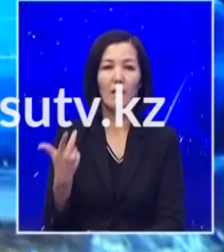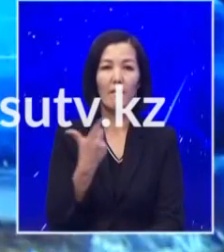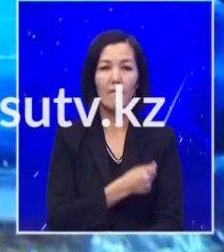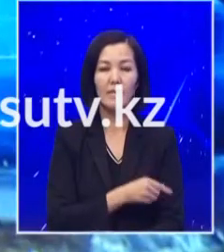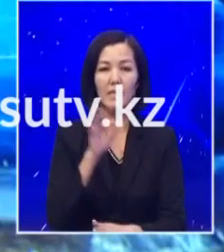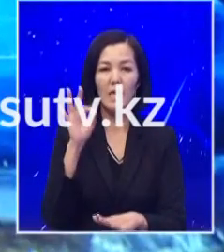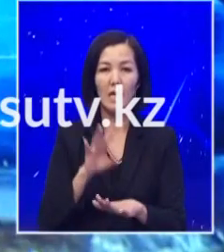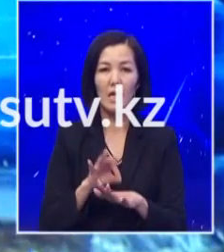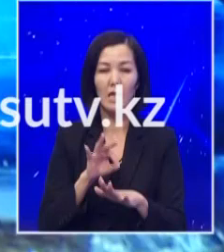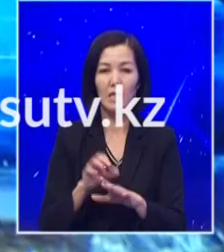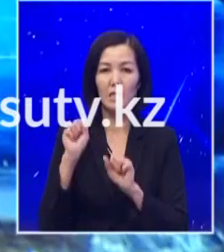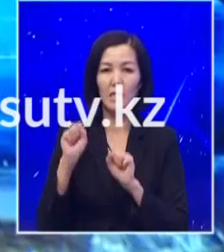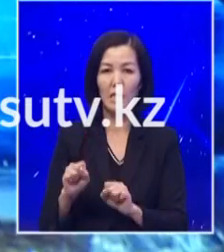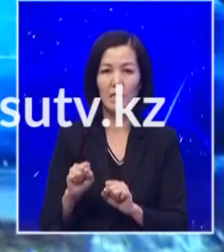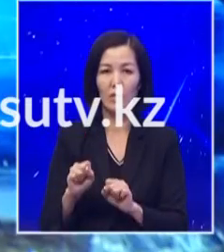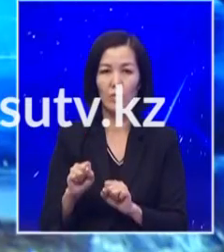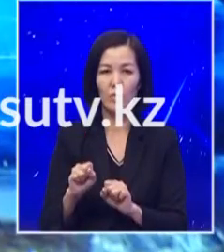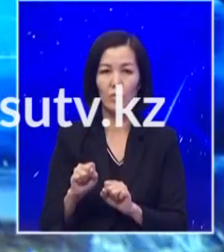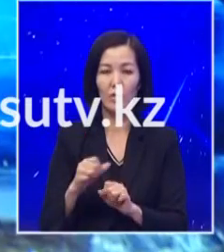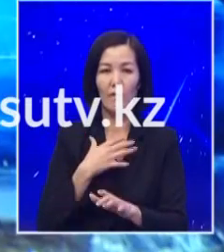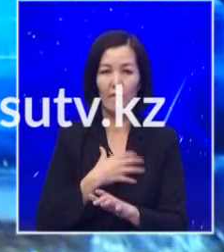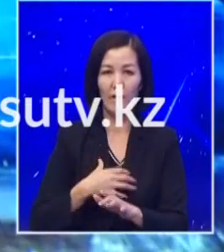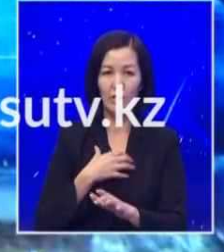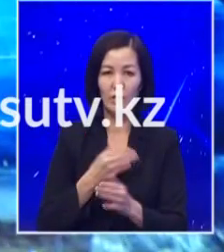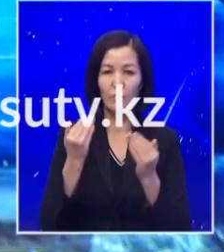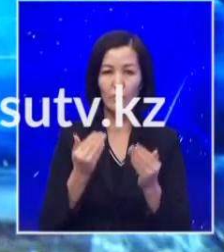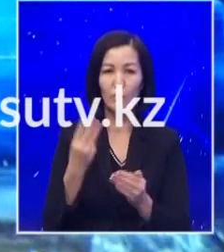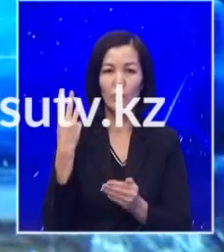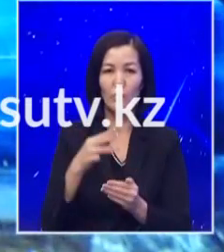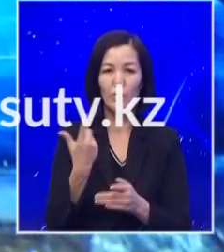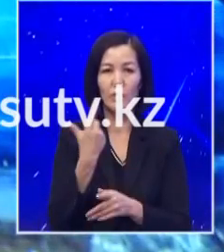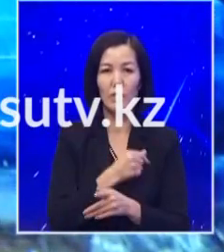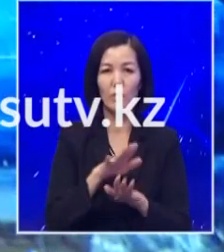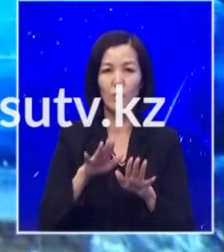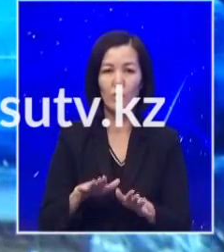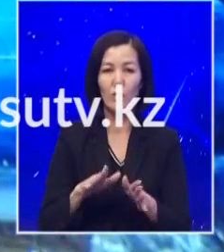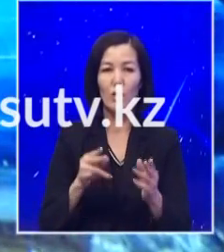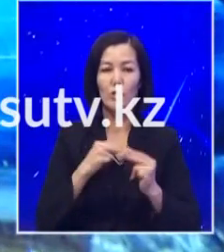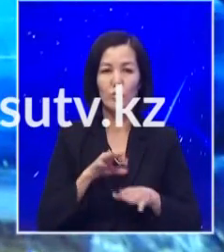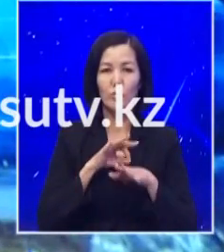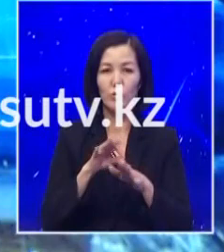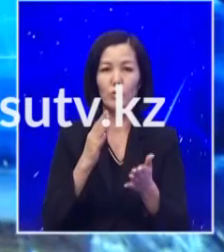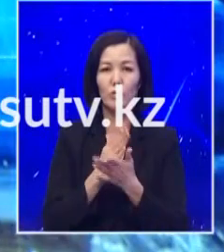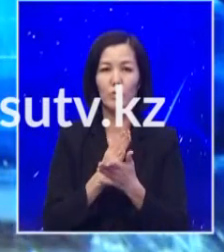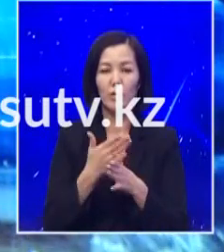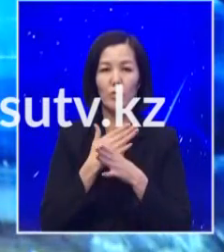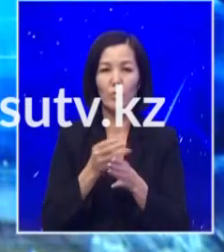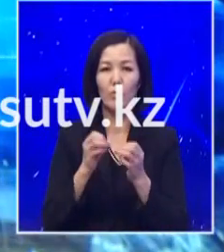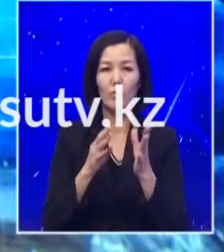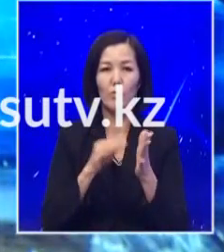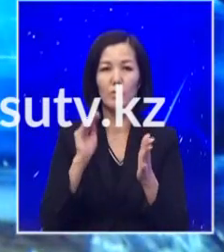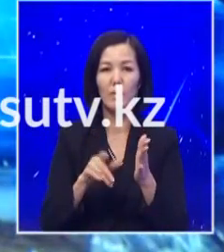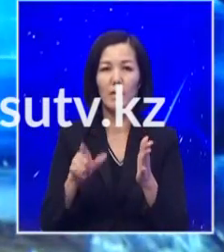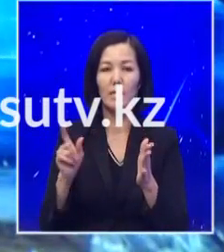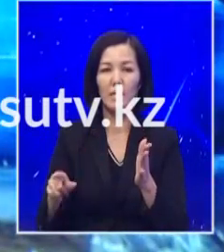Вакцина қаран індеттен сақтанудың бірден бір жолы. Бүгінде өңірде 30 егу пункты қызу жұмыс істеп жатыр. Олардың көмегімен 19 мыңға